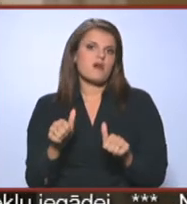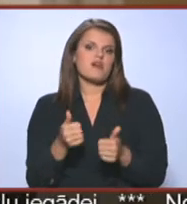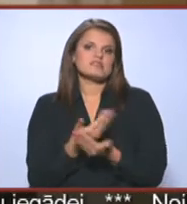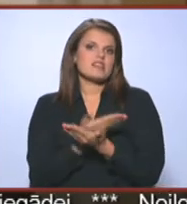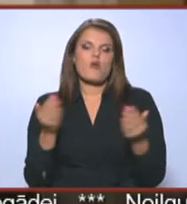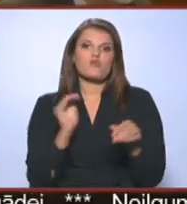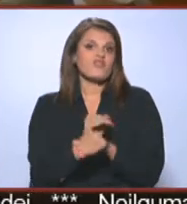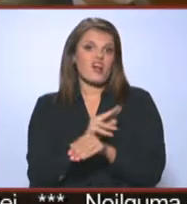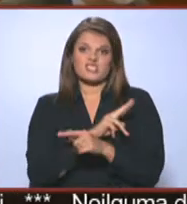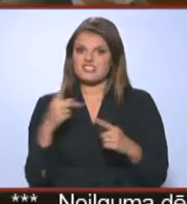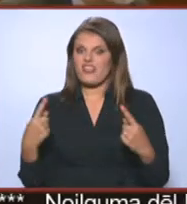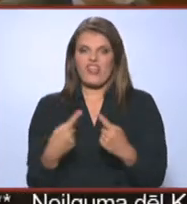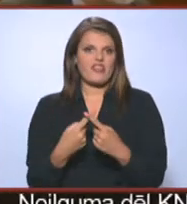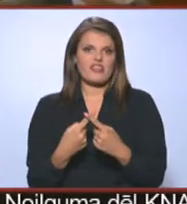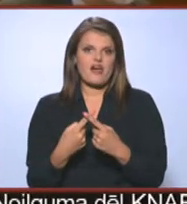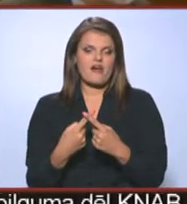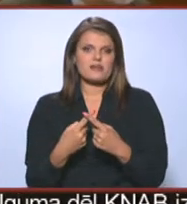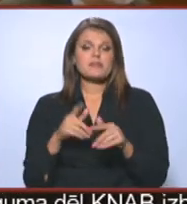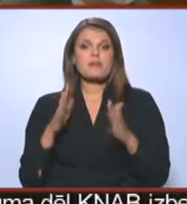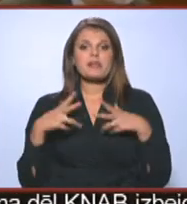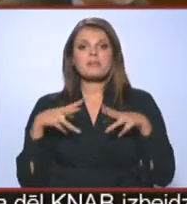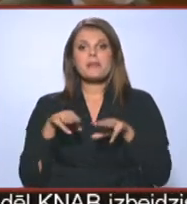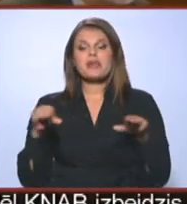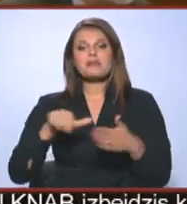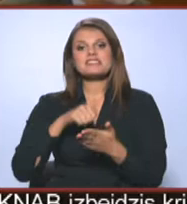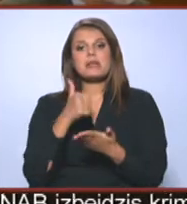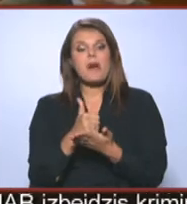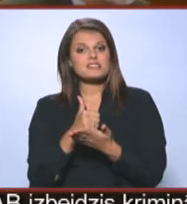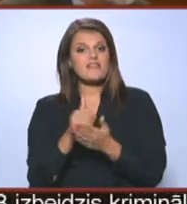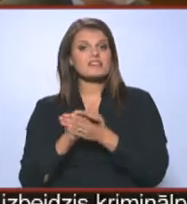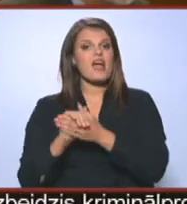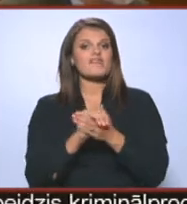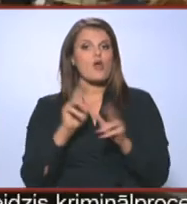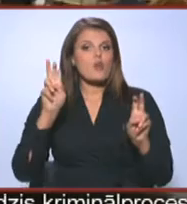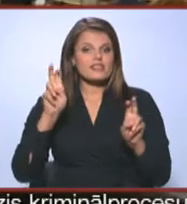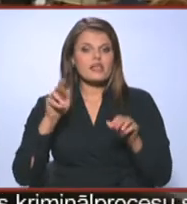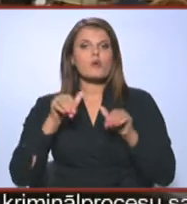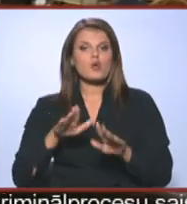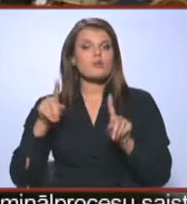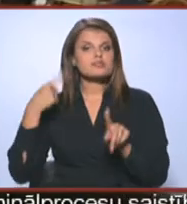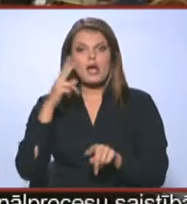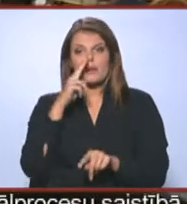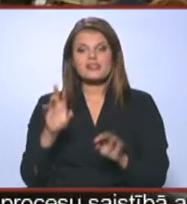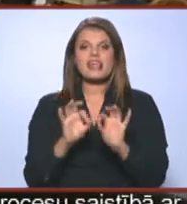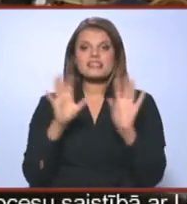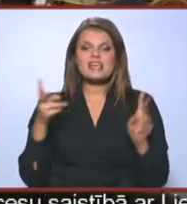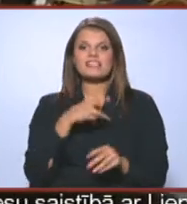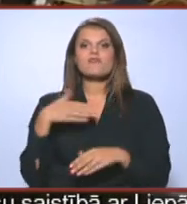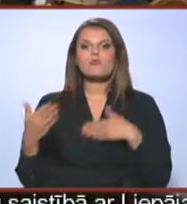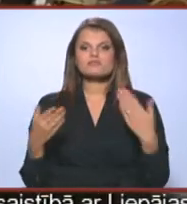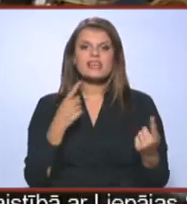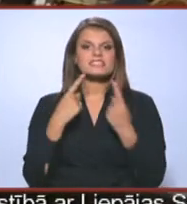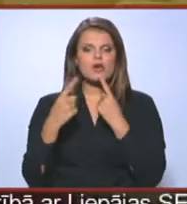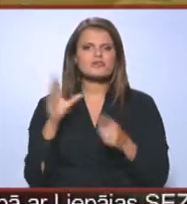faktiski nedara patreiz. Tikmēr premjera pārstāvētā vienotība nolēmusi jau nākamu nedēļu sāk divpusējas sarunas ar visām